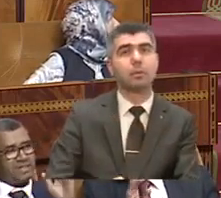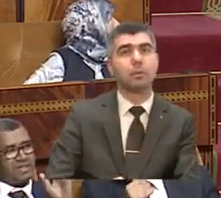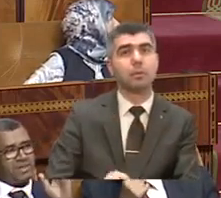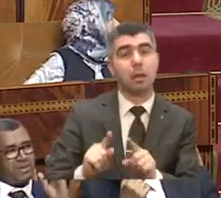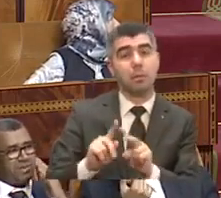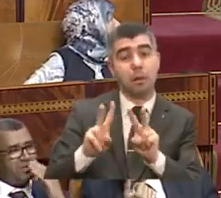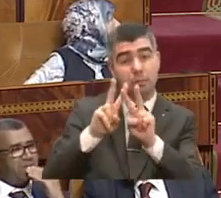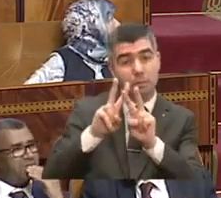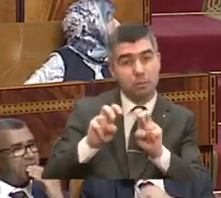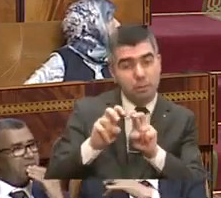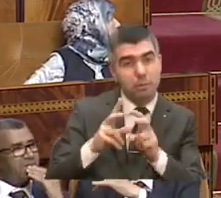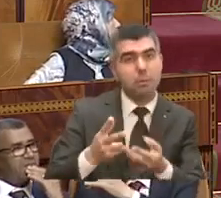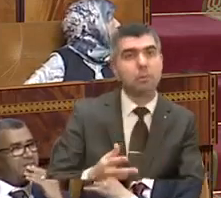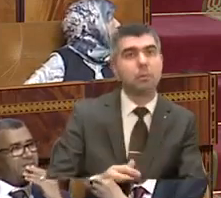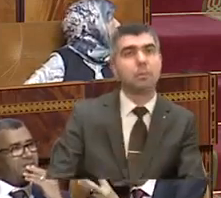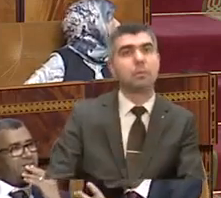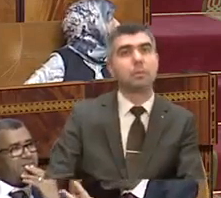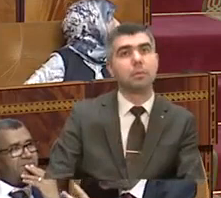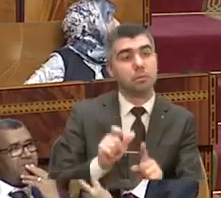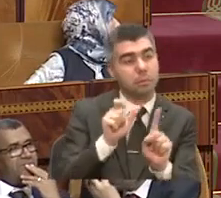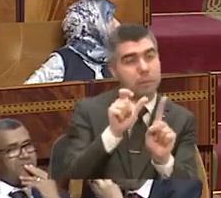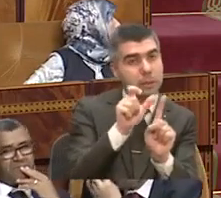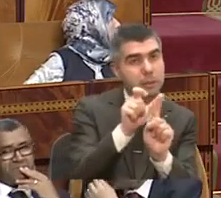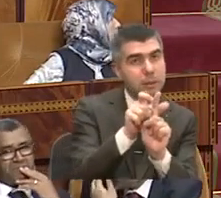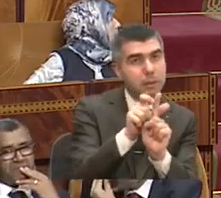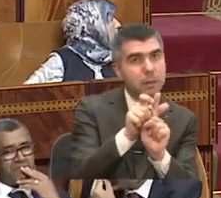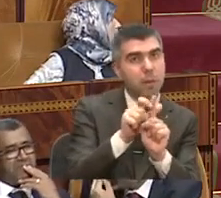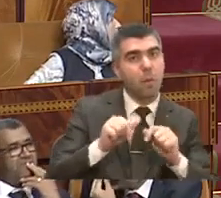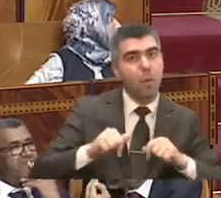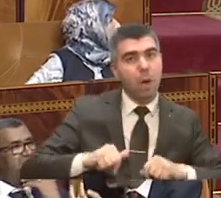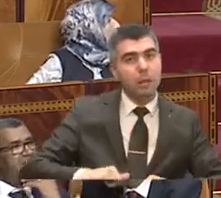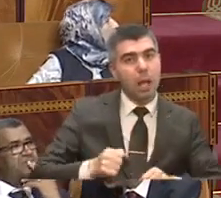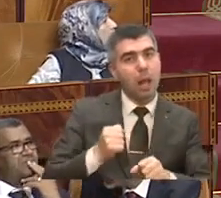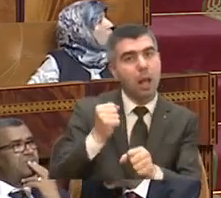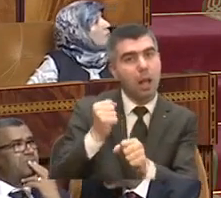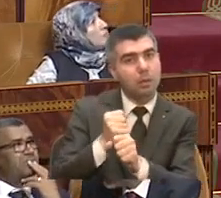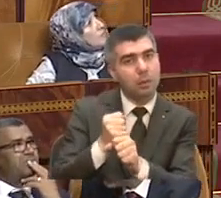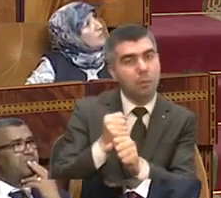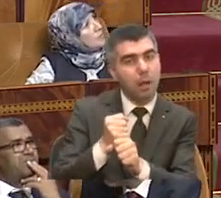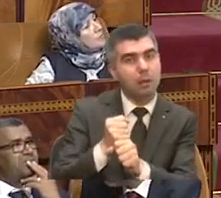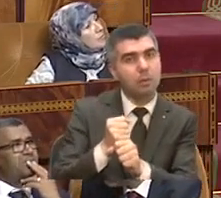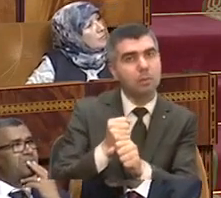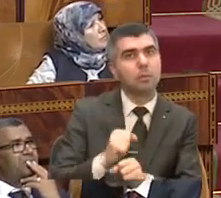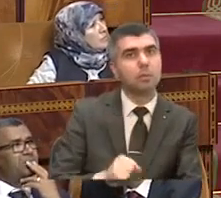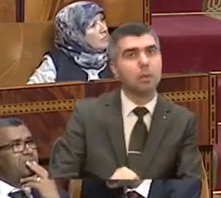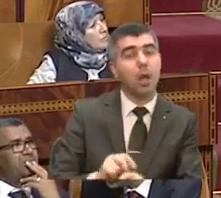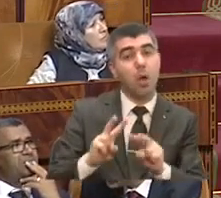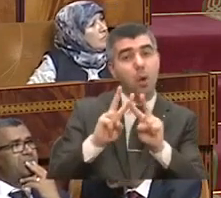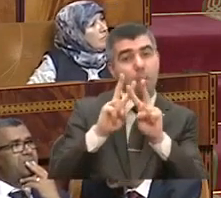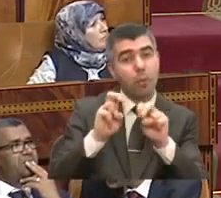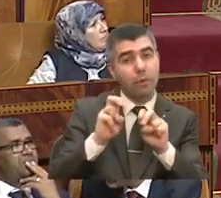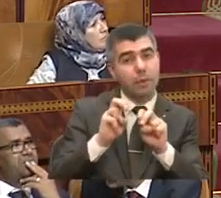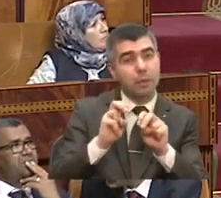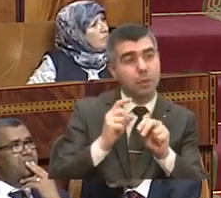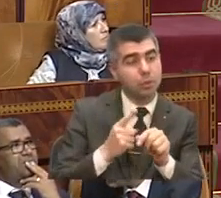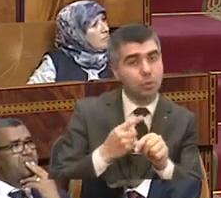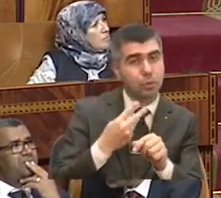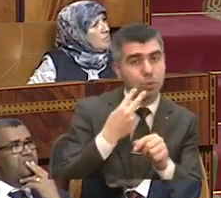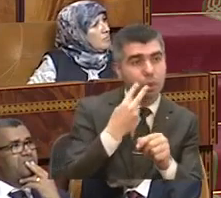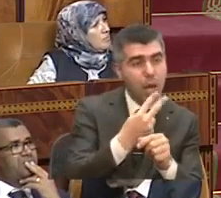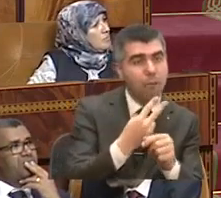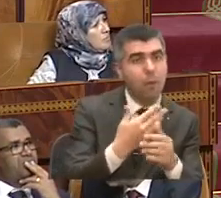المراقبة ديال وزارة الشغل والإدماج المهني، إذا هاد المفتشين ملي كيجيو كيطلبوا منهم